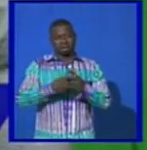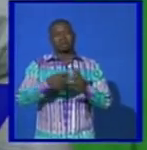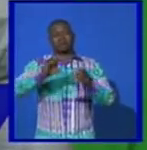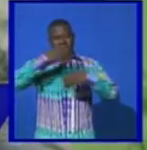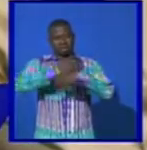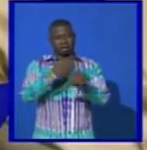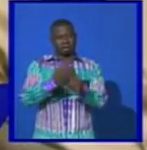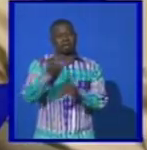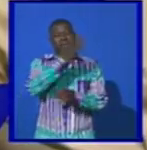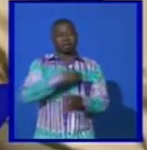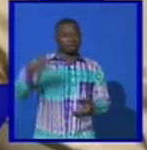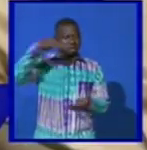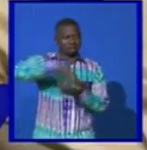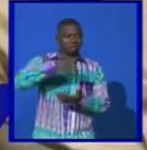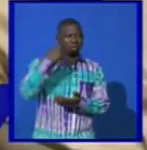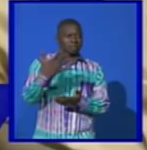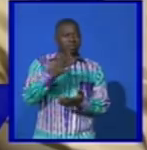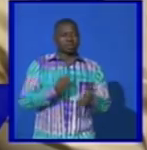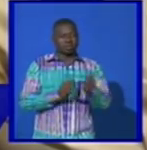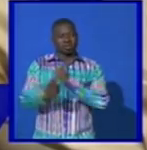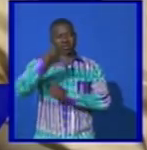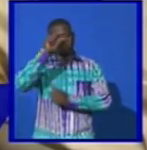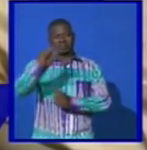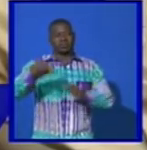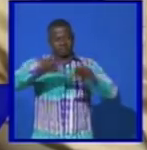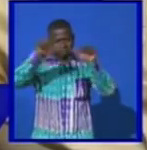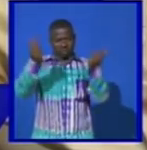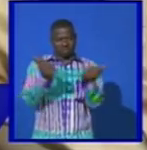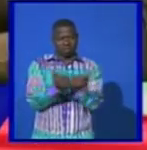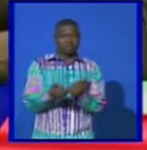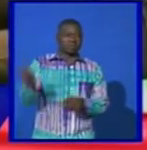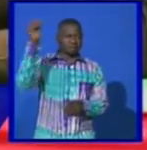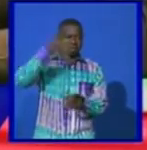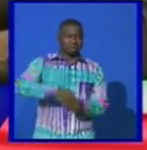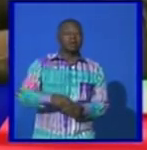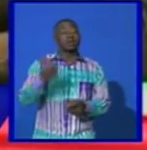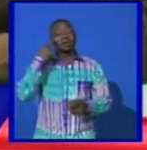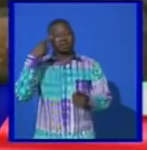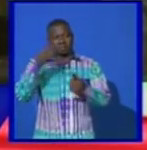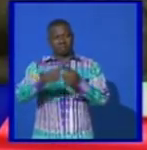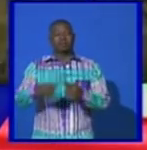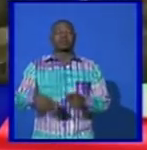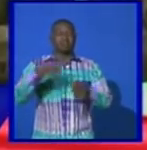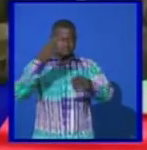2015. Il regroupe de nos jours une vingtaine d'associations et vise l'émergence du commerce